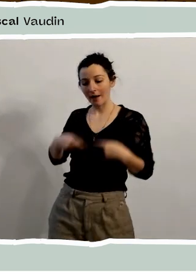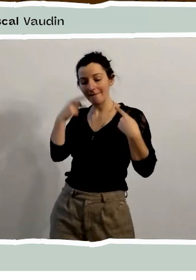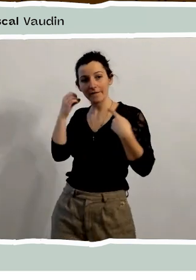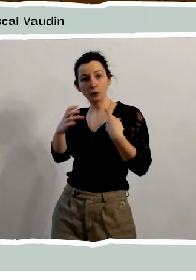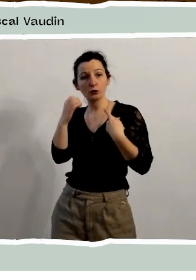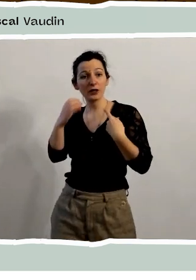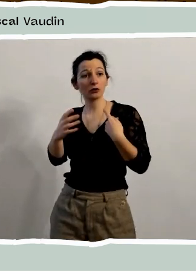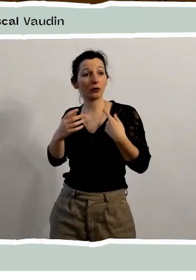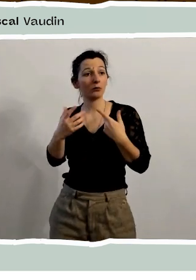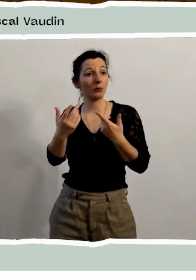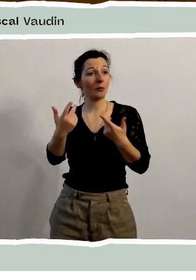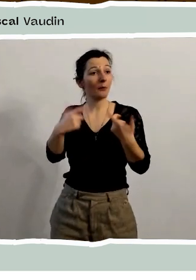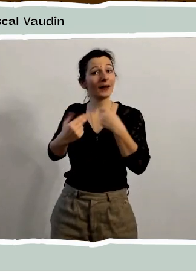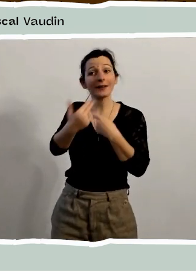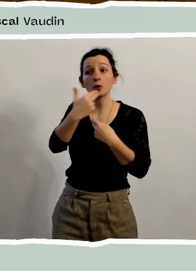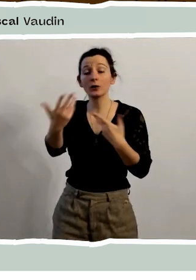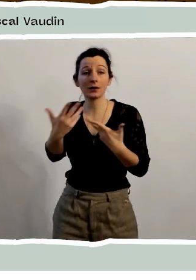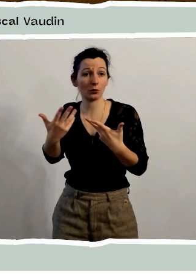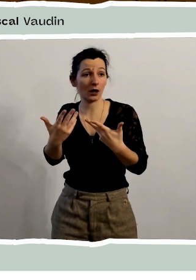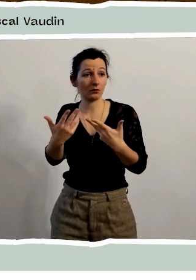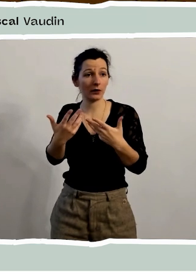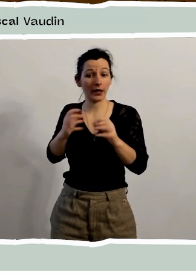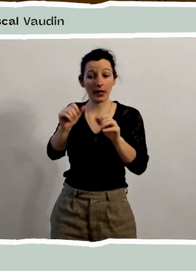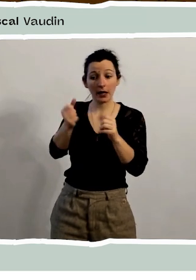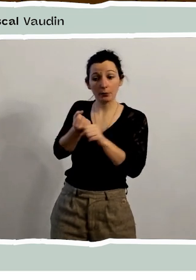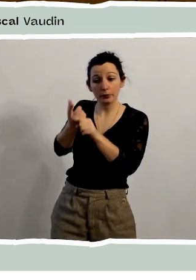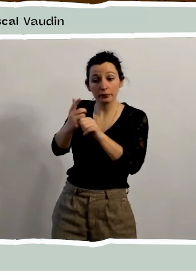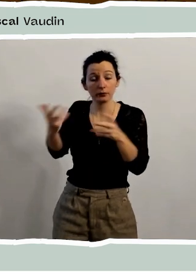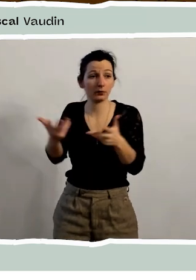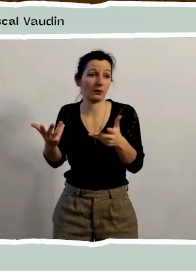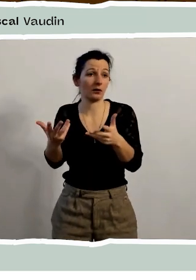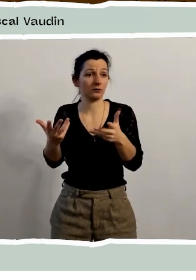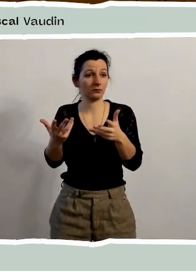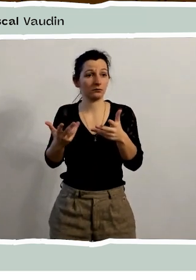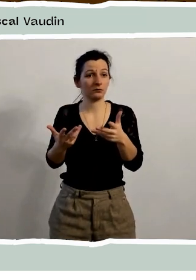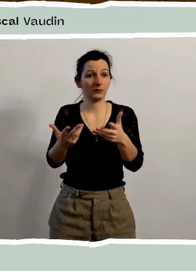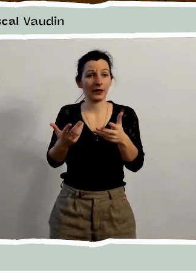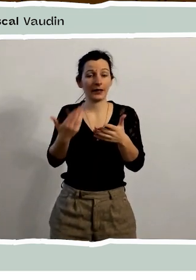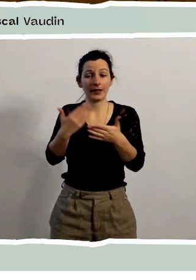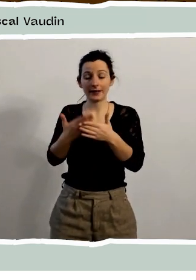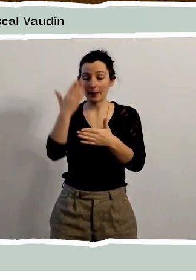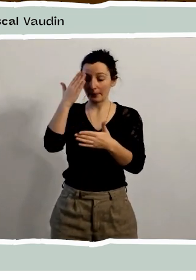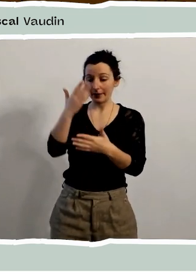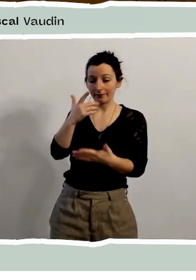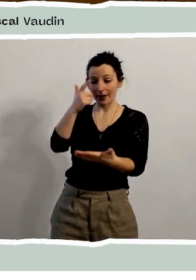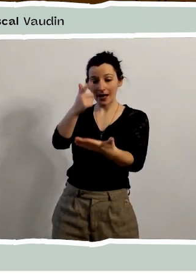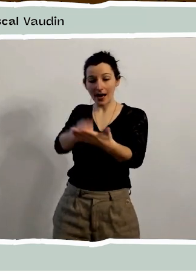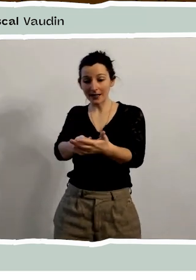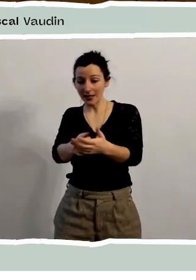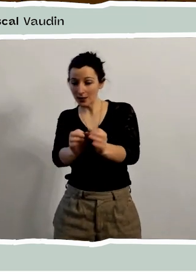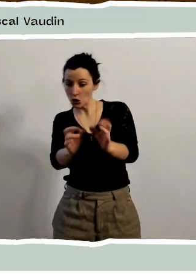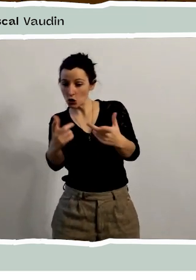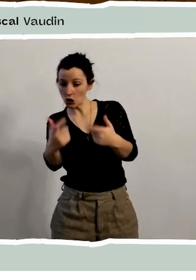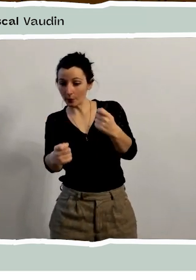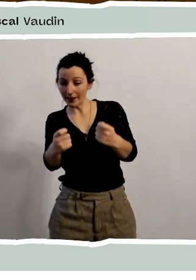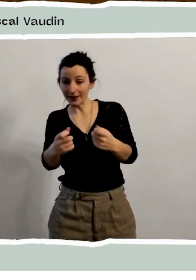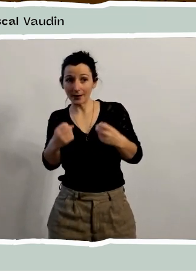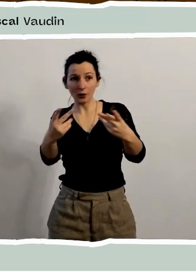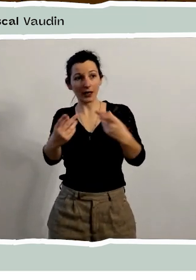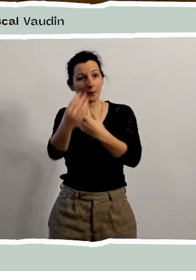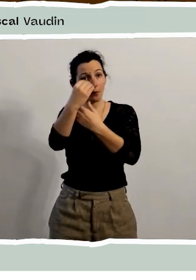nos plastiques, de nos déchets plastiques. Et le meilleur déchet, c'est celui qu'on ne produit pas. Donc, on va essayer de